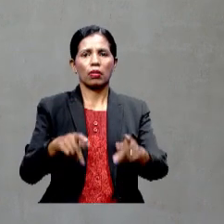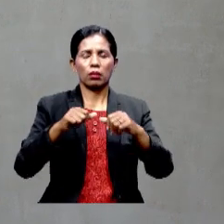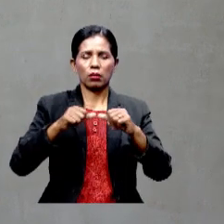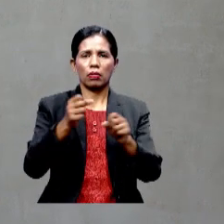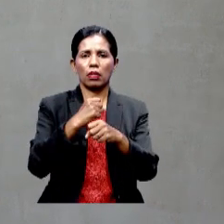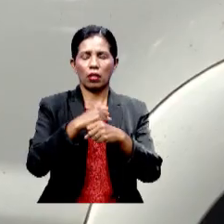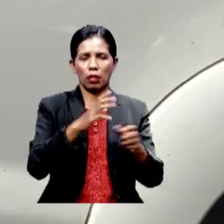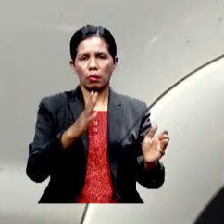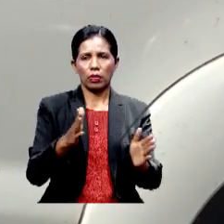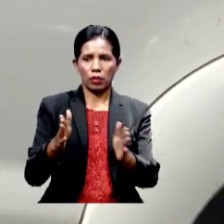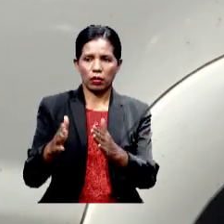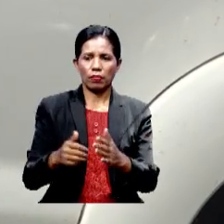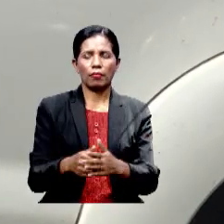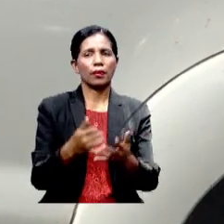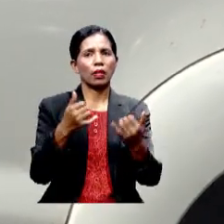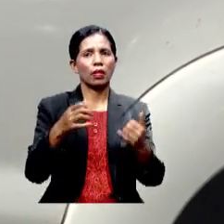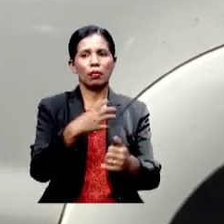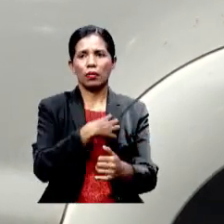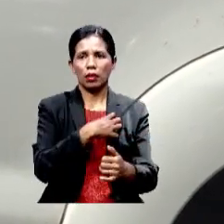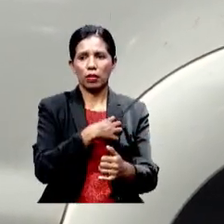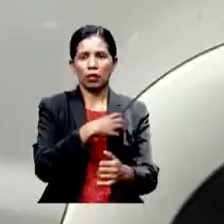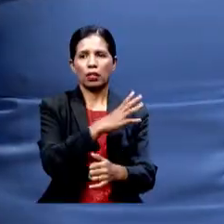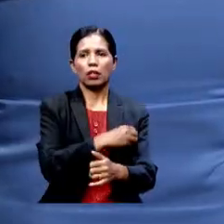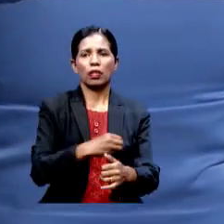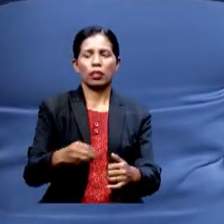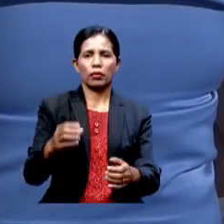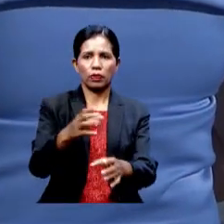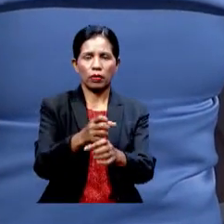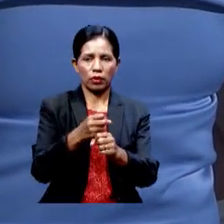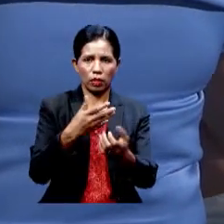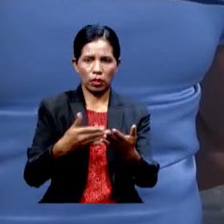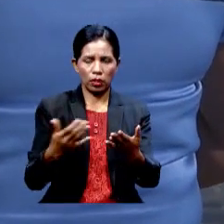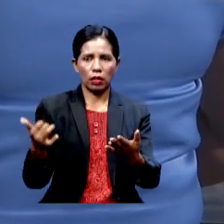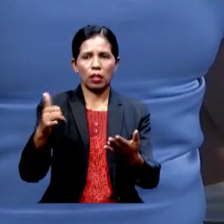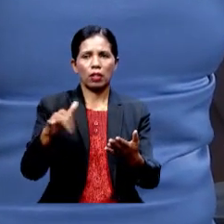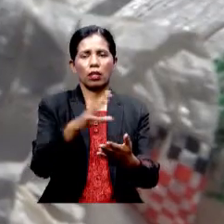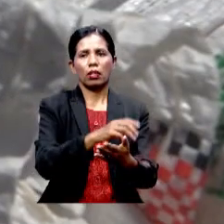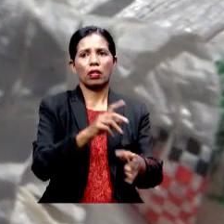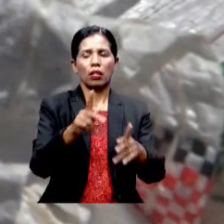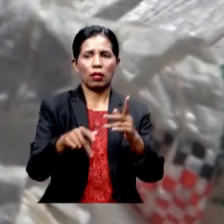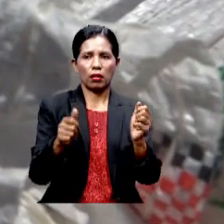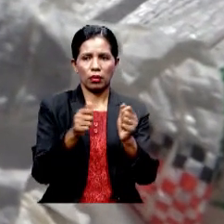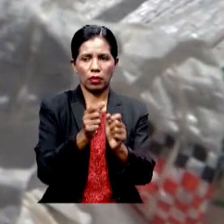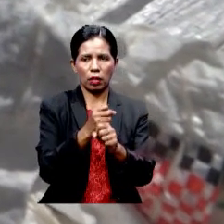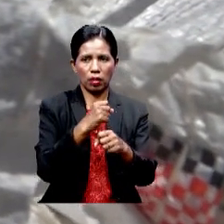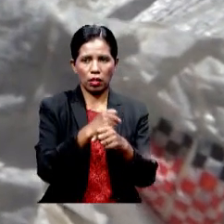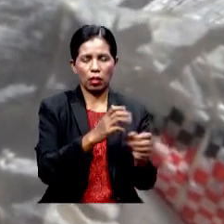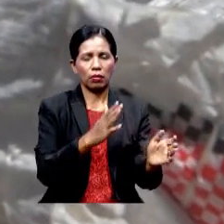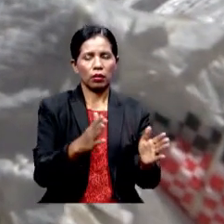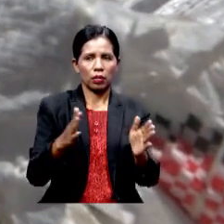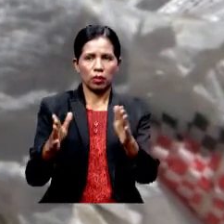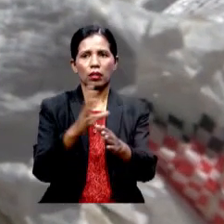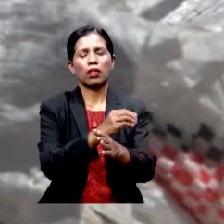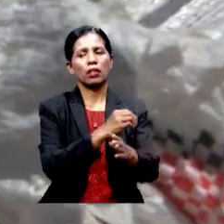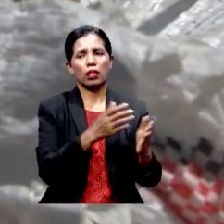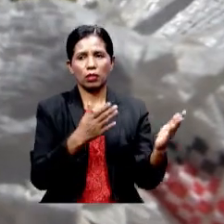prosesu. Daudaung ne polisi asigura ona evidensia hirak ne ho suspeitu ho di halo prosesu identifikasaun ho